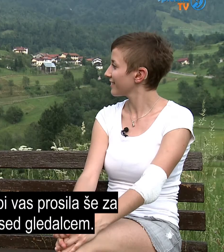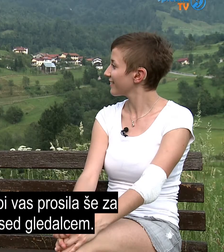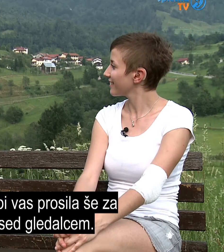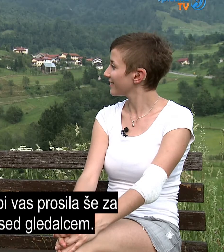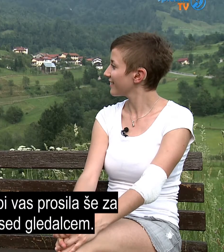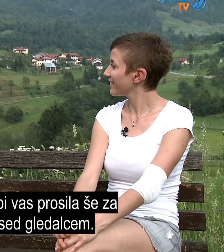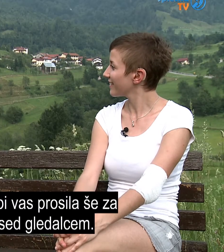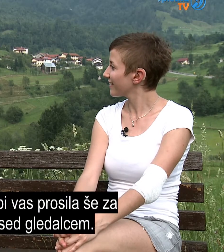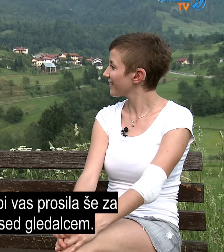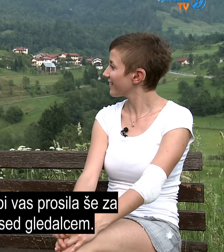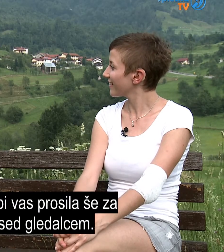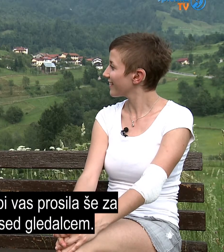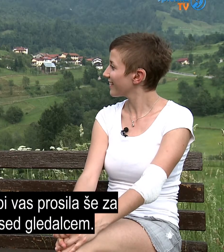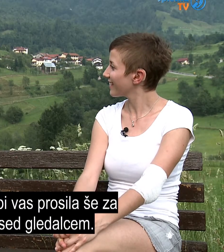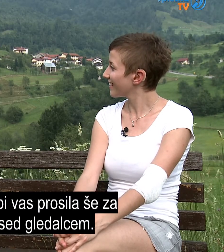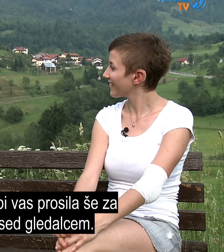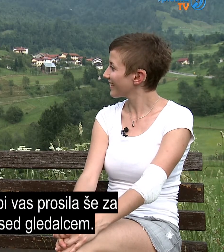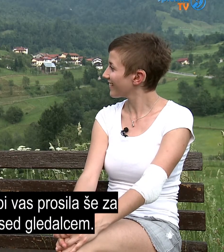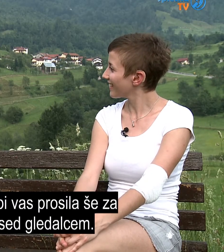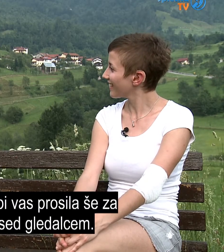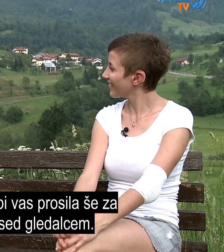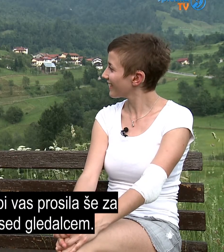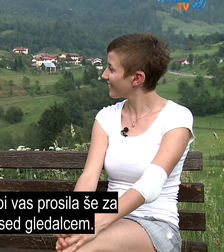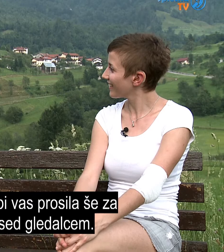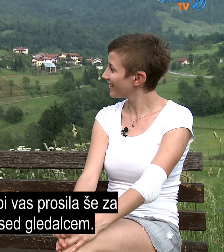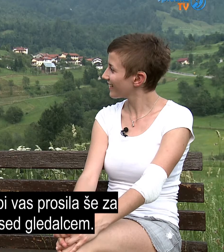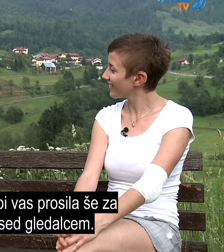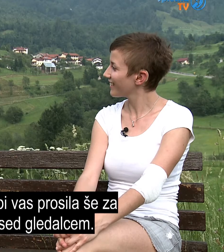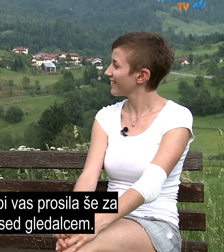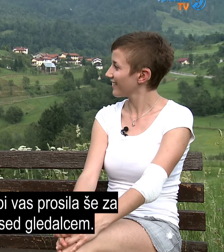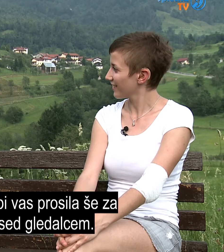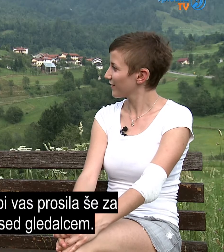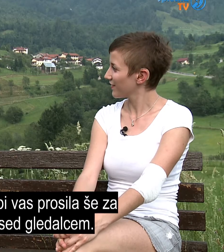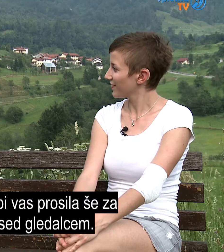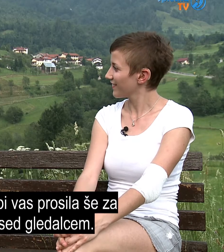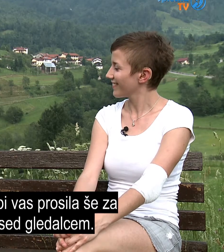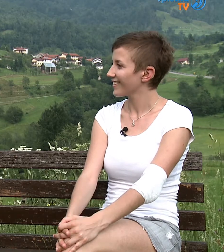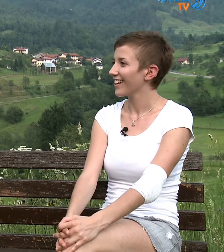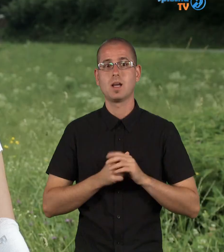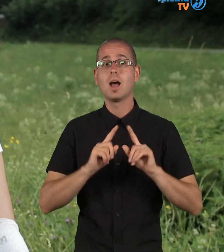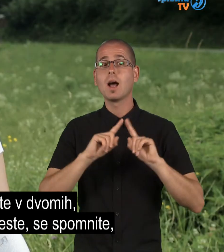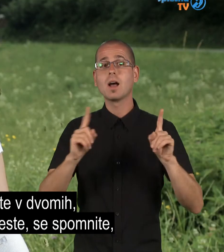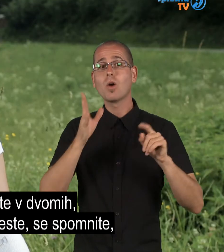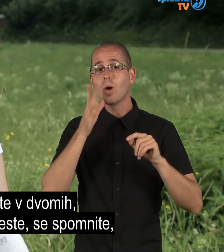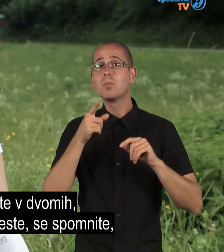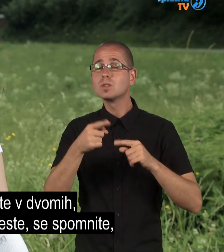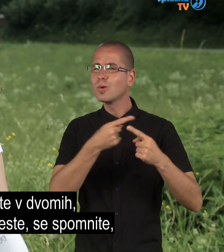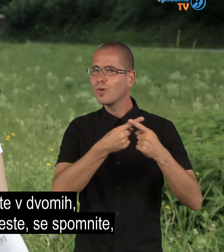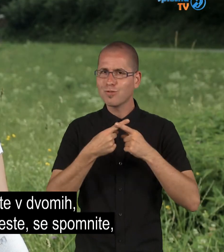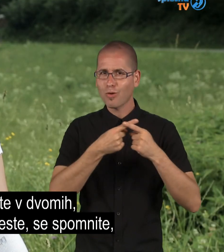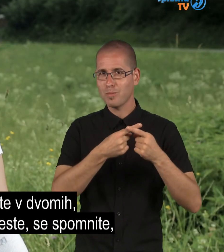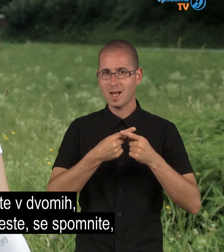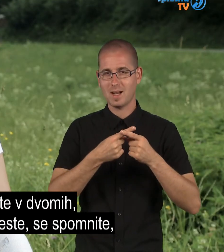Preden zaključimo, bi vas prosila, če namenite kakšno misel ali besedo gledalcem. Kadarkoli boste